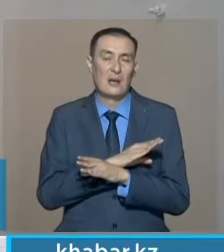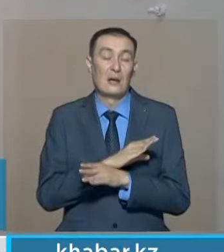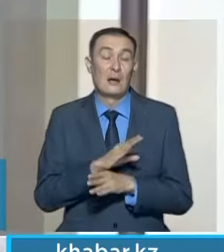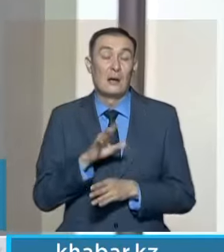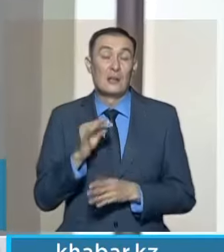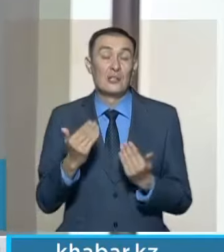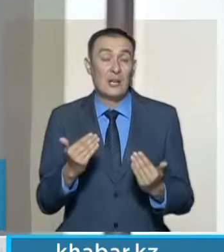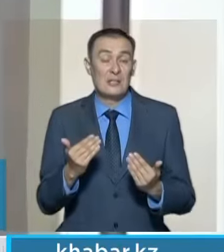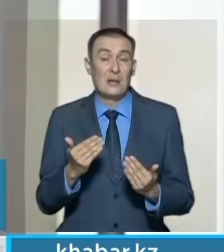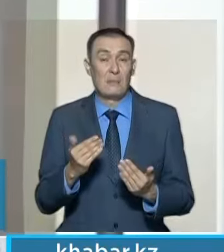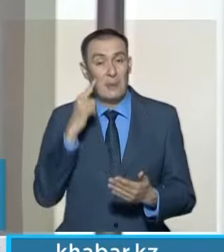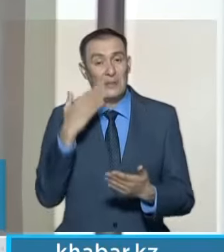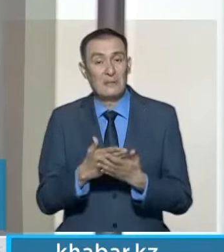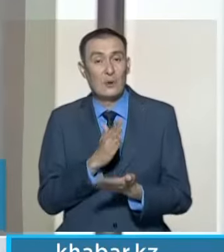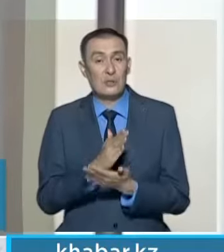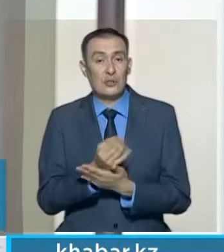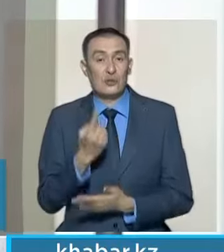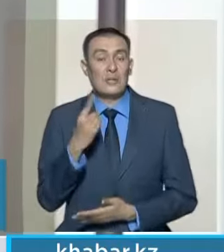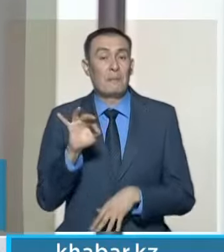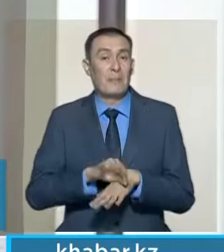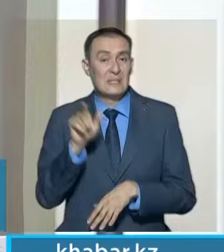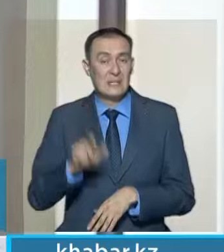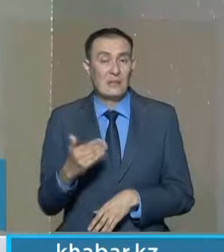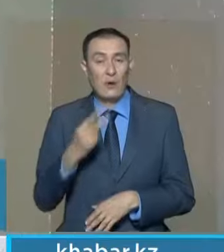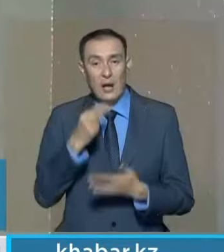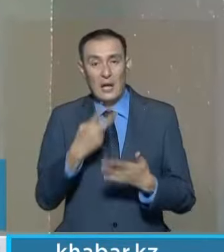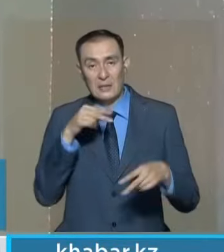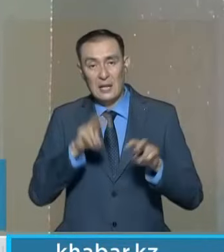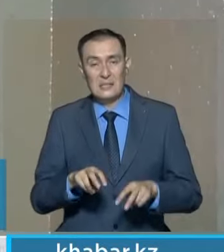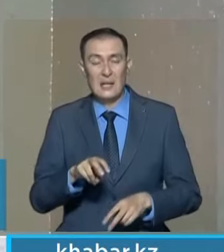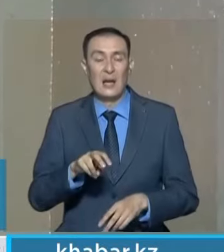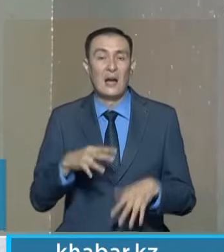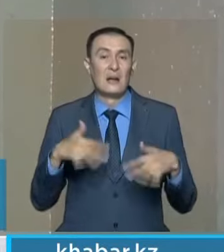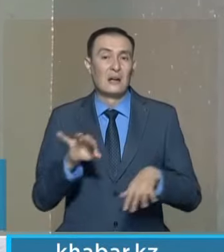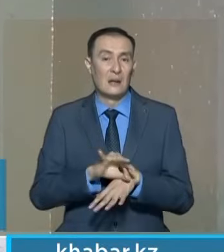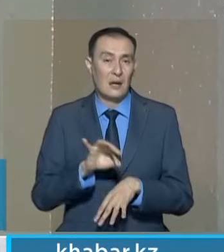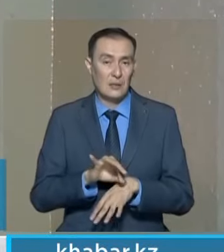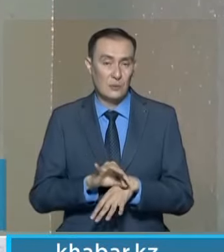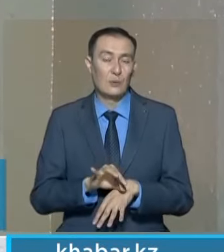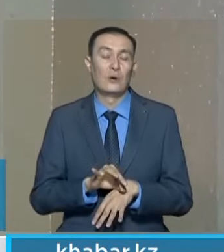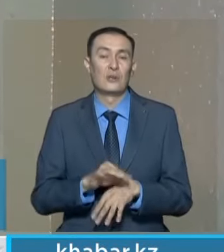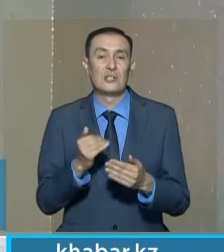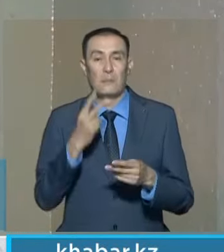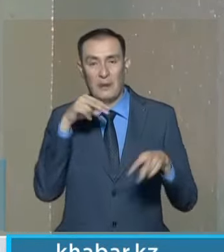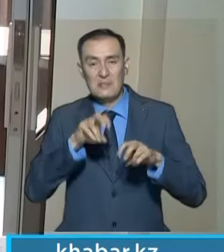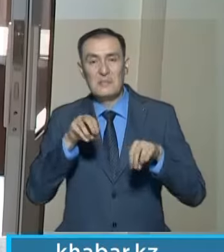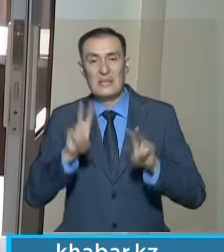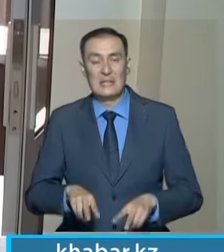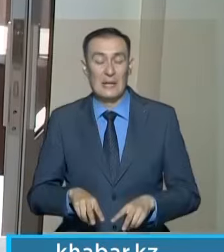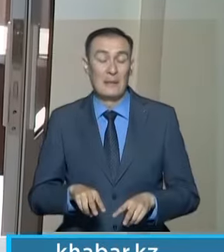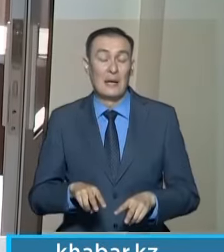сознание. Сейчас под подозрением находится еще один пациент. Его анализы на конго крымскую геморрагическую лихорадку проверяют